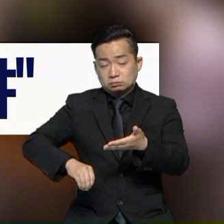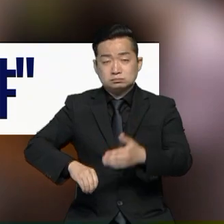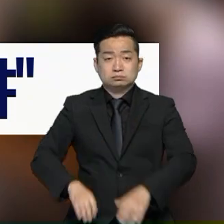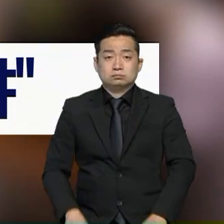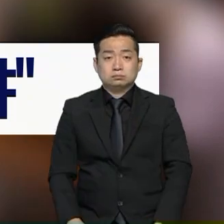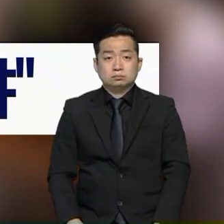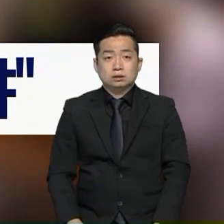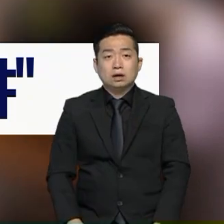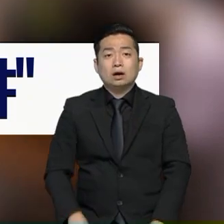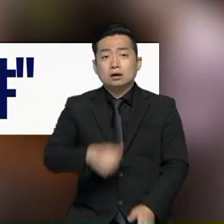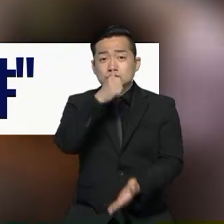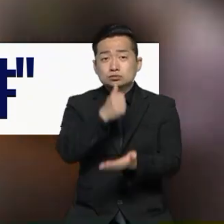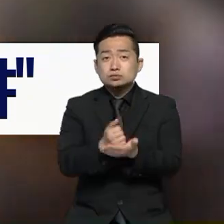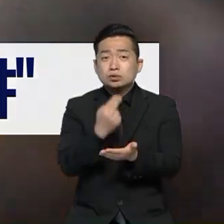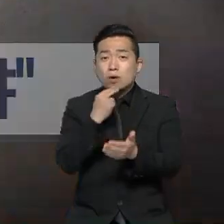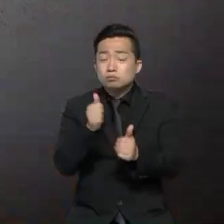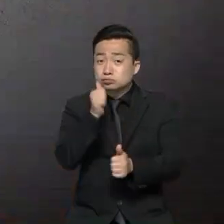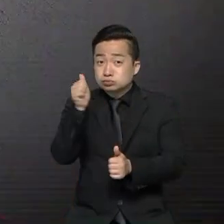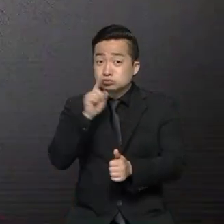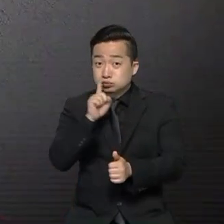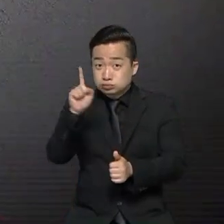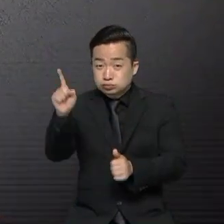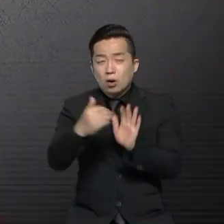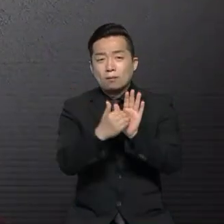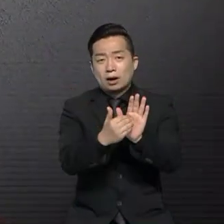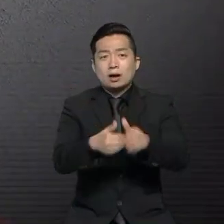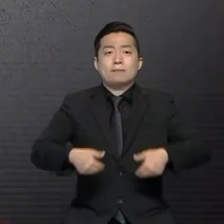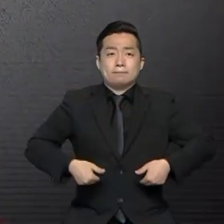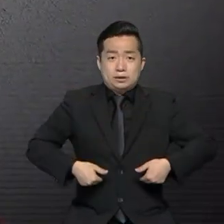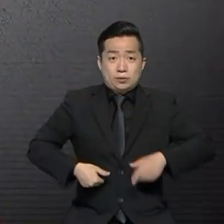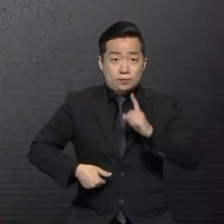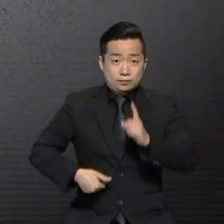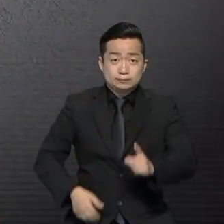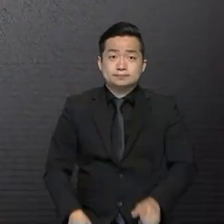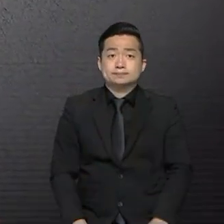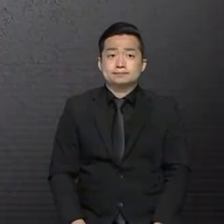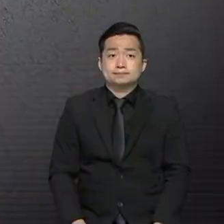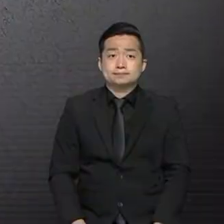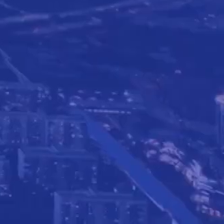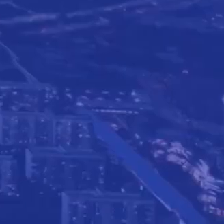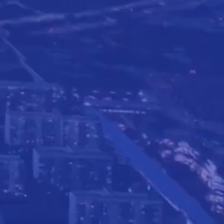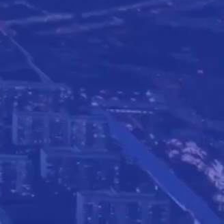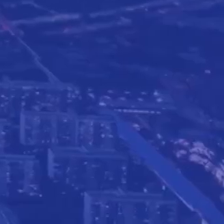말고 식의 무고를 막는 걸 최우선 과제로 꼽았습니다. SBS 인태우입니다.